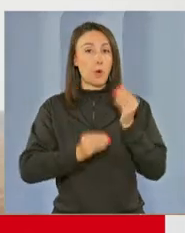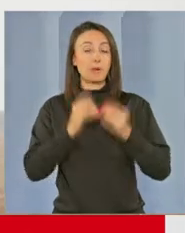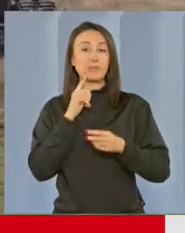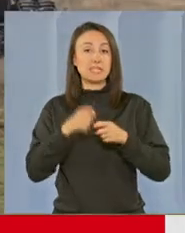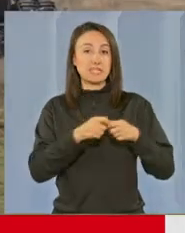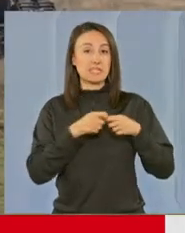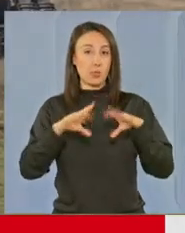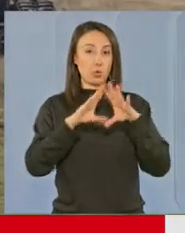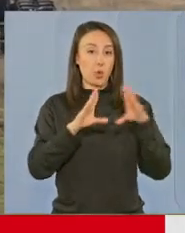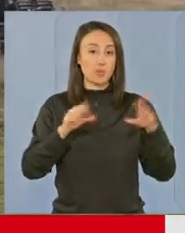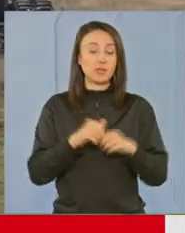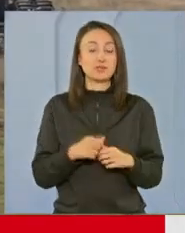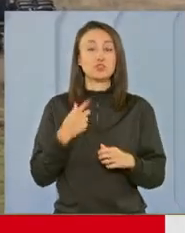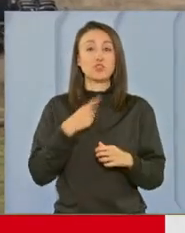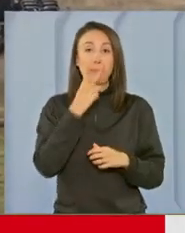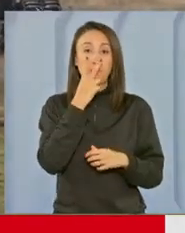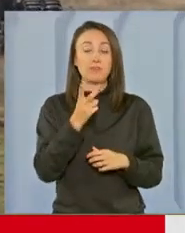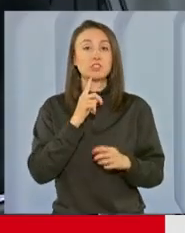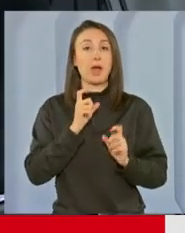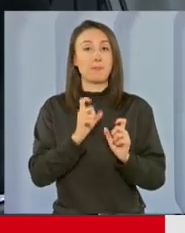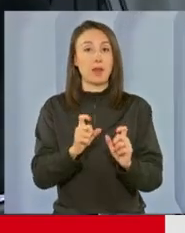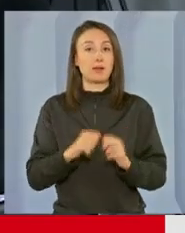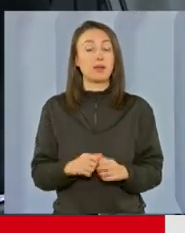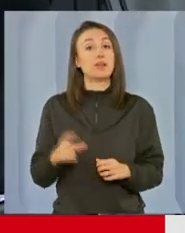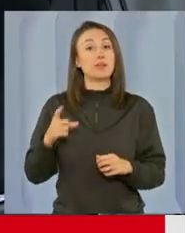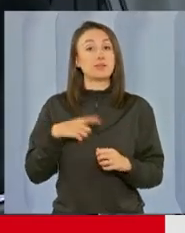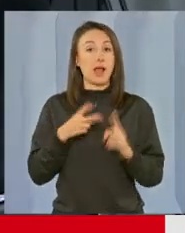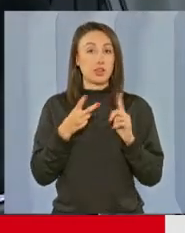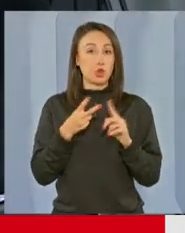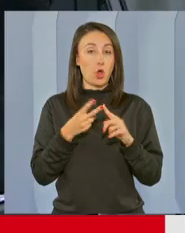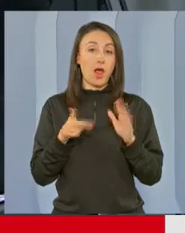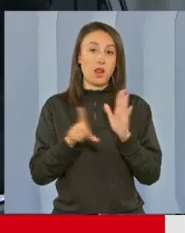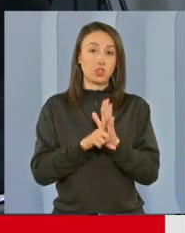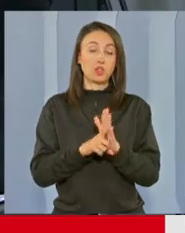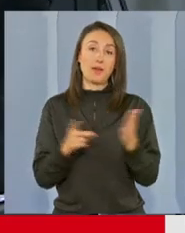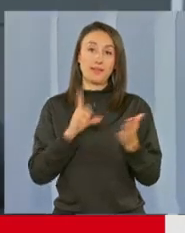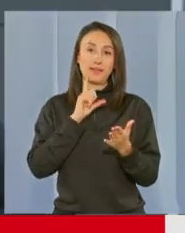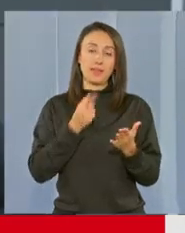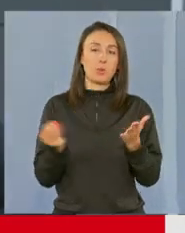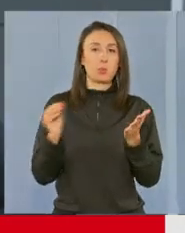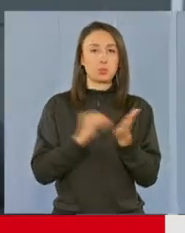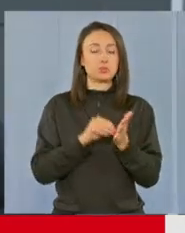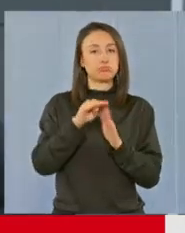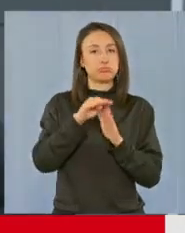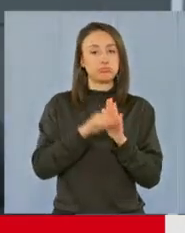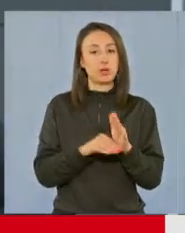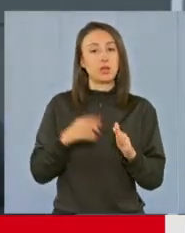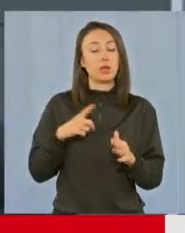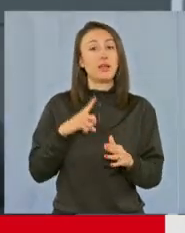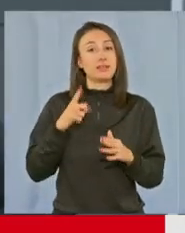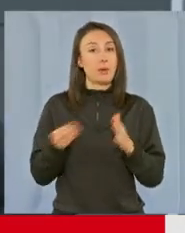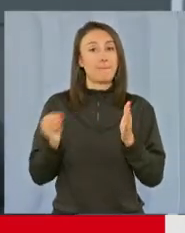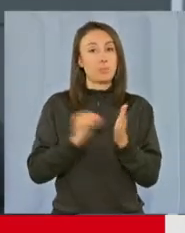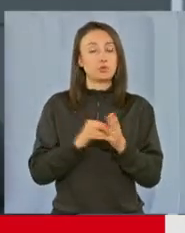din sistemul românesc în ceea ce privește apărarea. Mai este un al doilea tip de legislație care trebuie pus la punct și cred că trebuia pus la